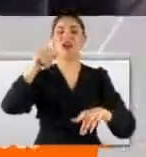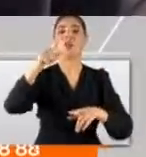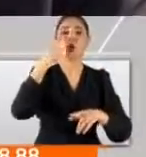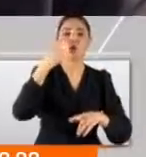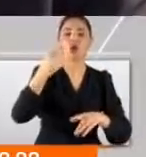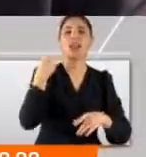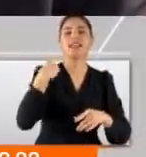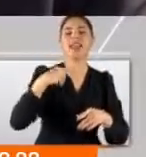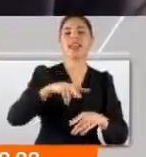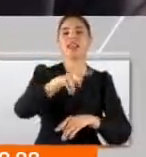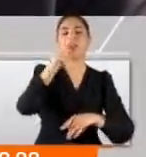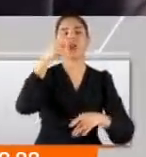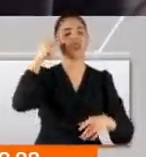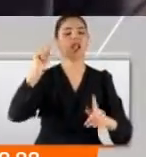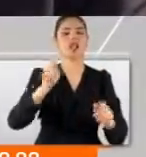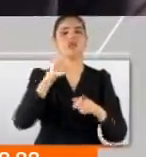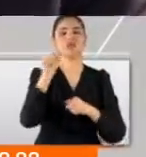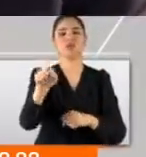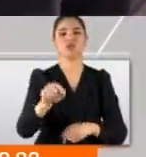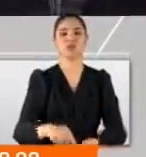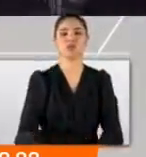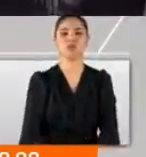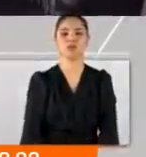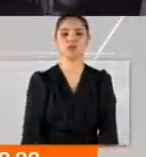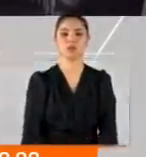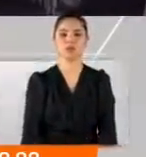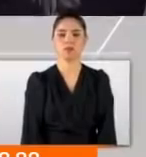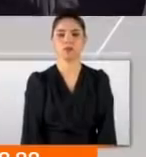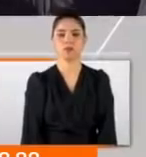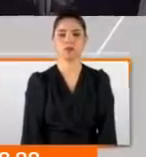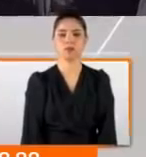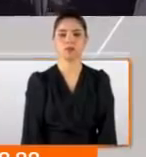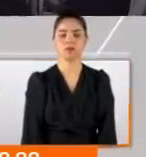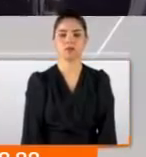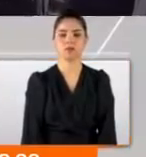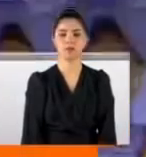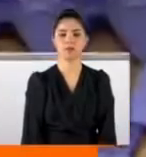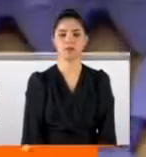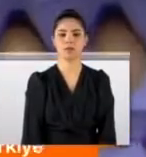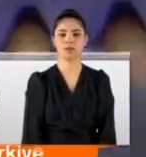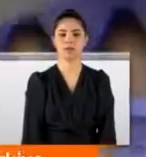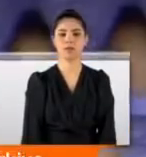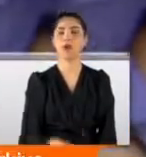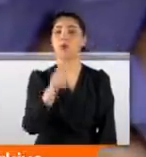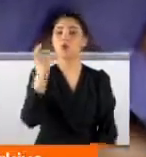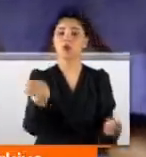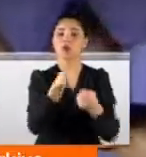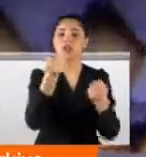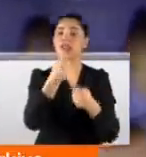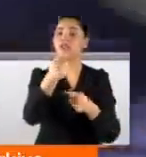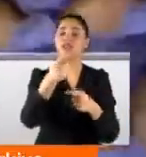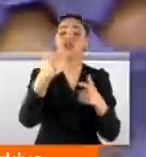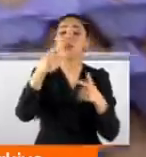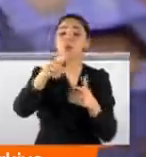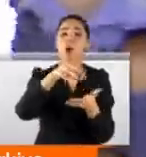tezgahladı. Piyasada çiftlik yumurtasını veya gezen yumurtayı bulmak çok zor. Sandık esnaflardan alışveriş yapıyoruz mahallemizde. Bu işin en civcivli kısmı